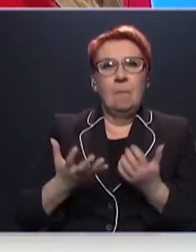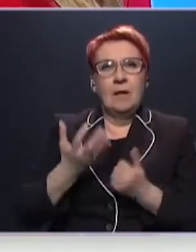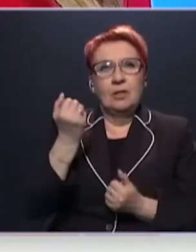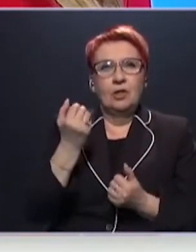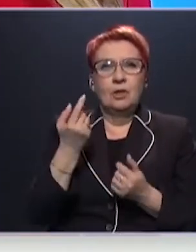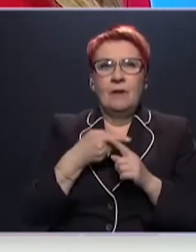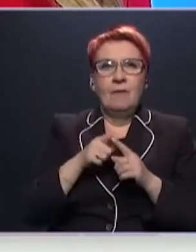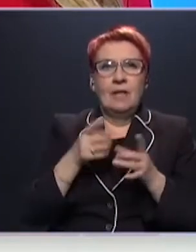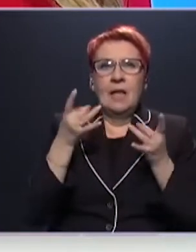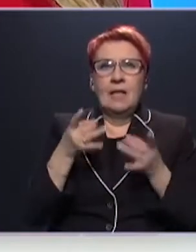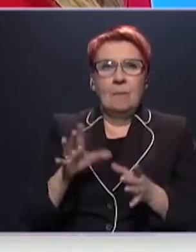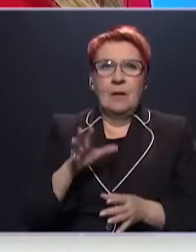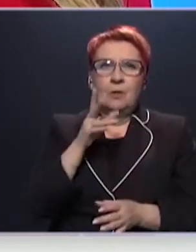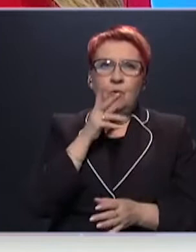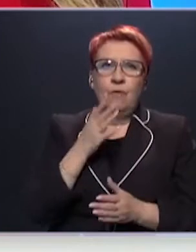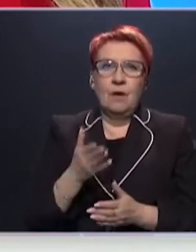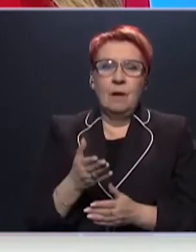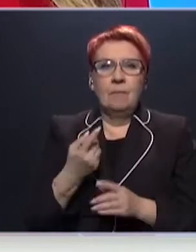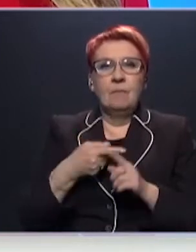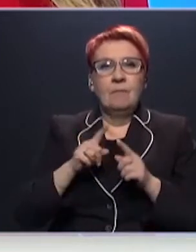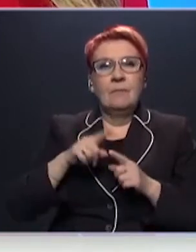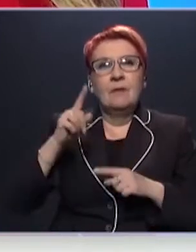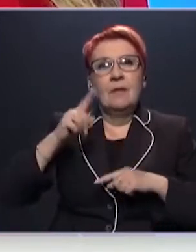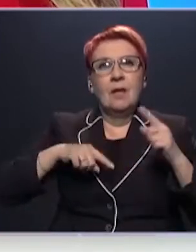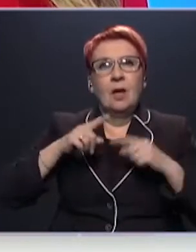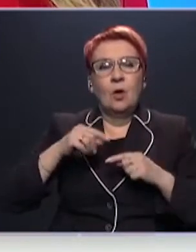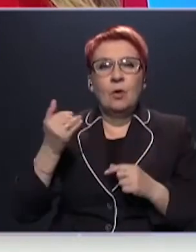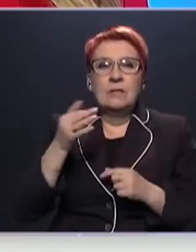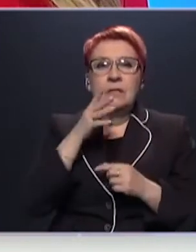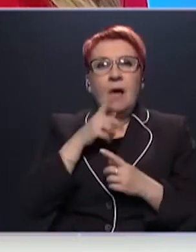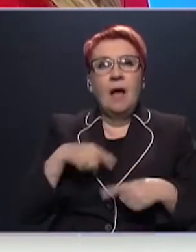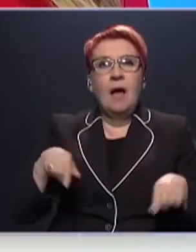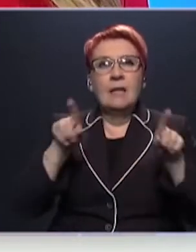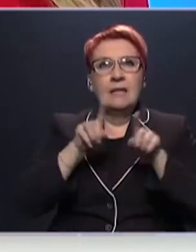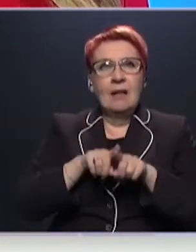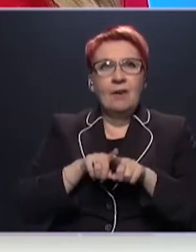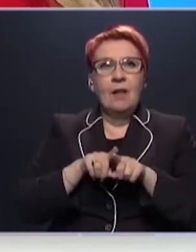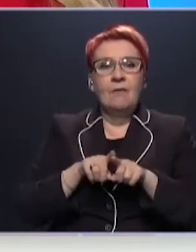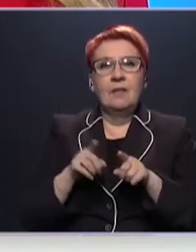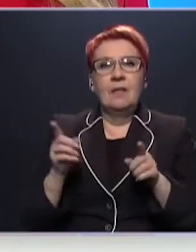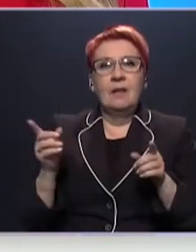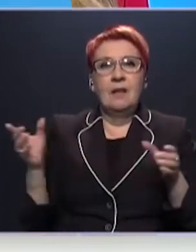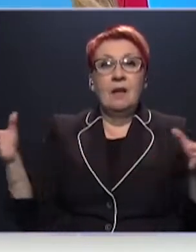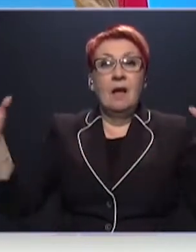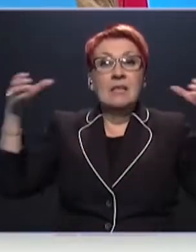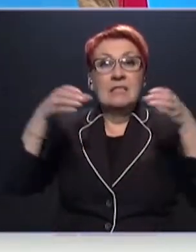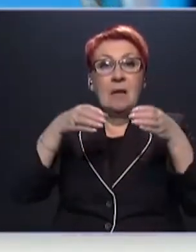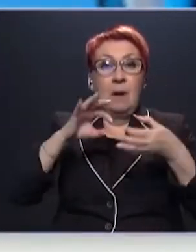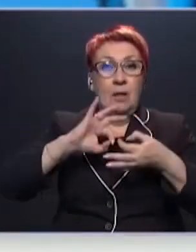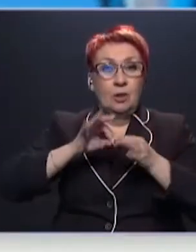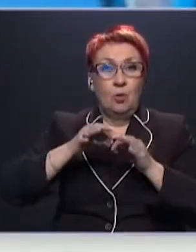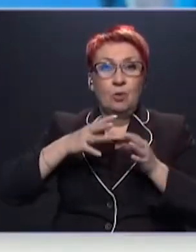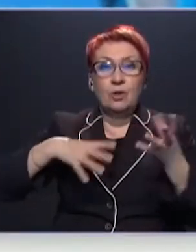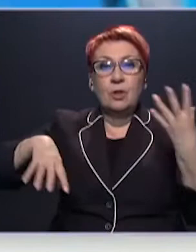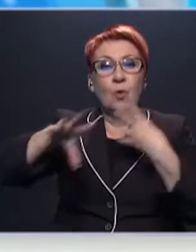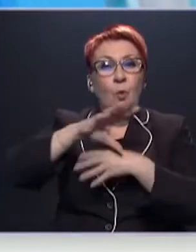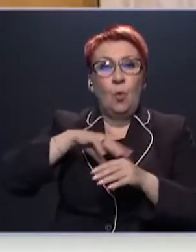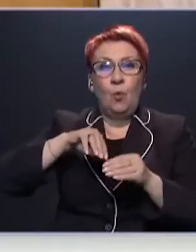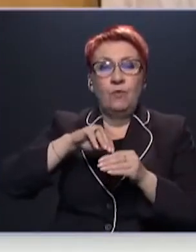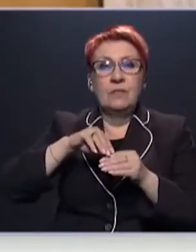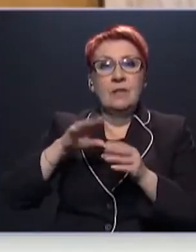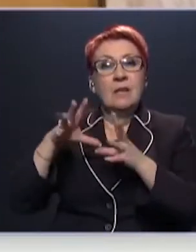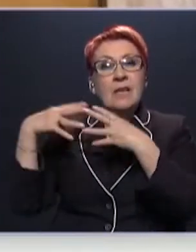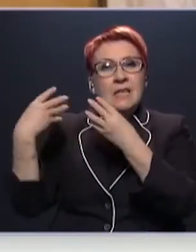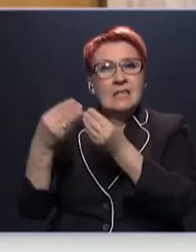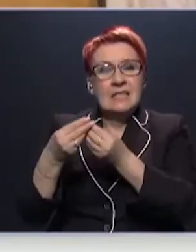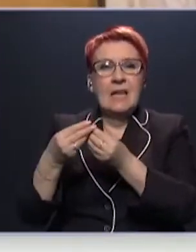время? Всех родственников одновременно собрать сложно, потому что у всех